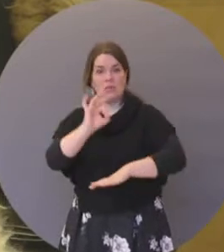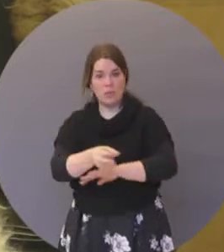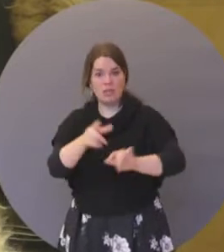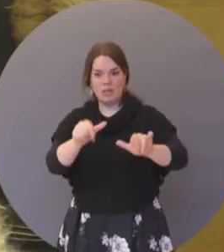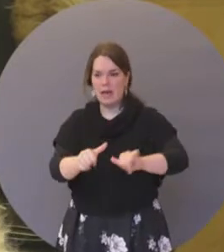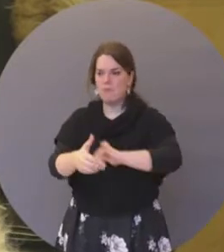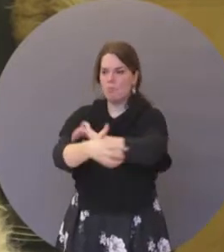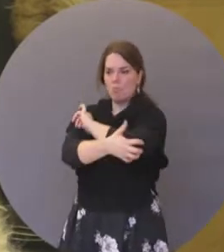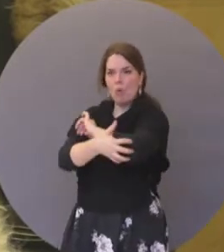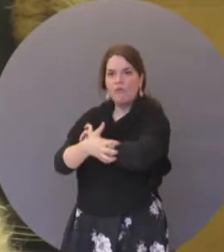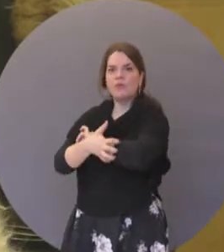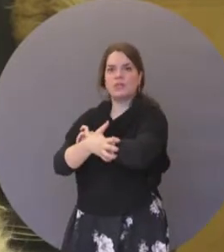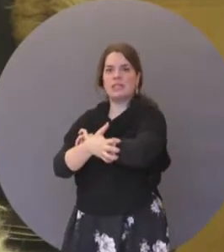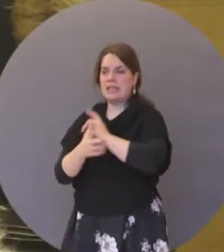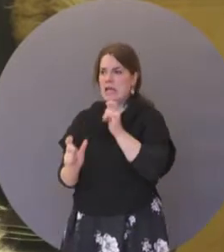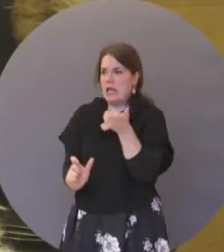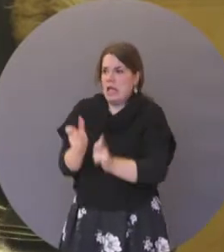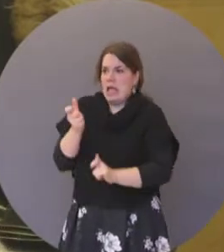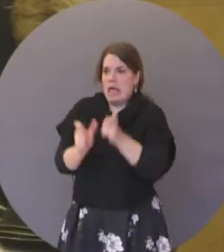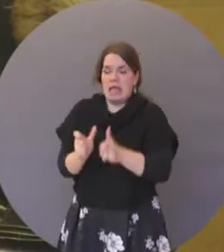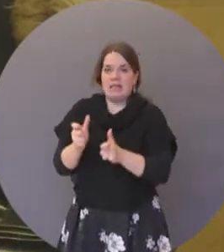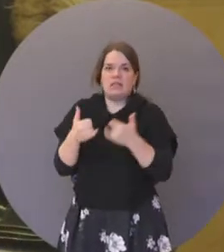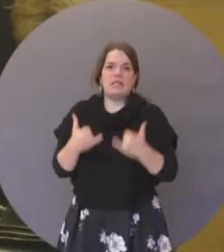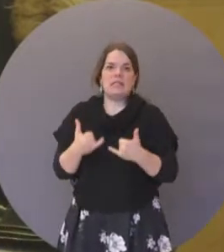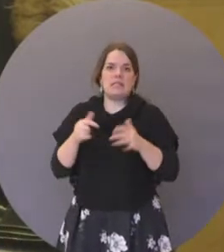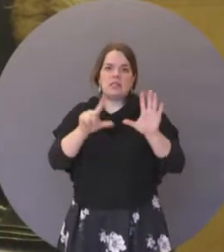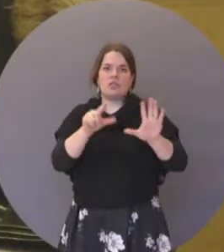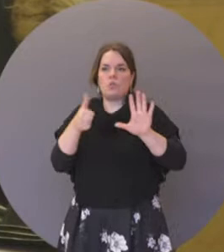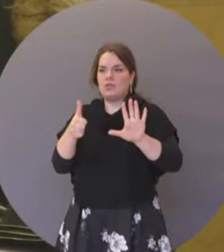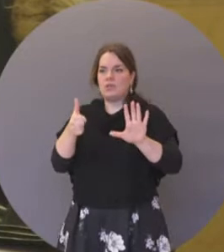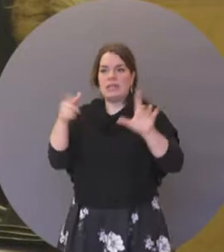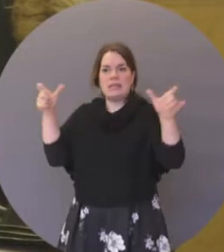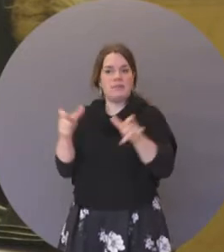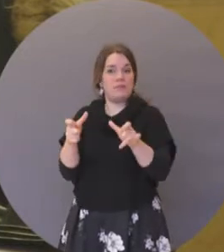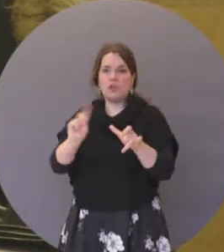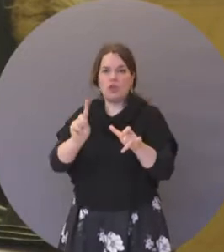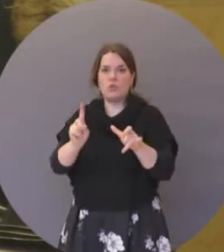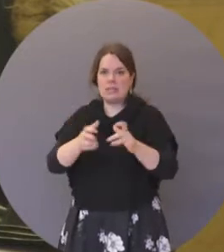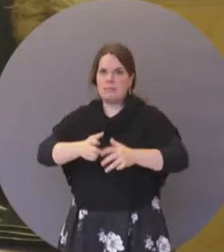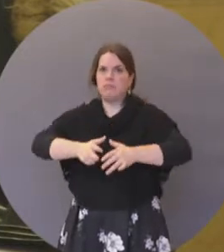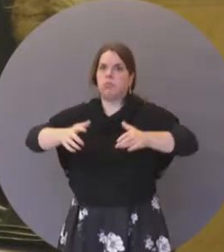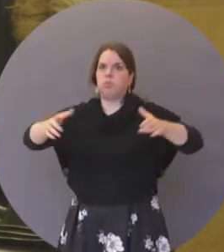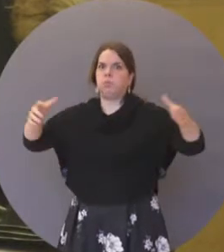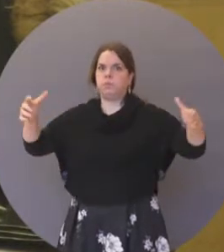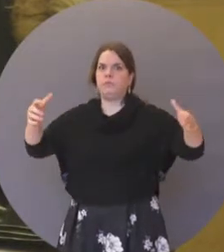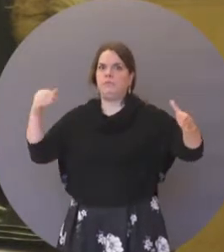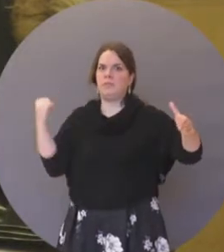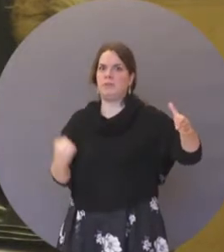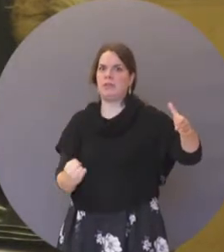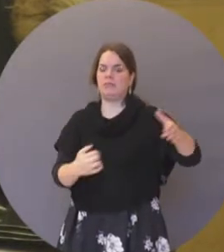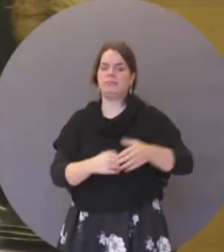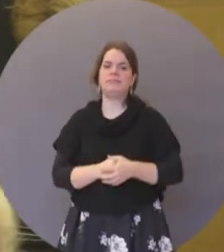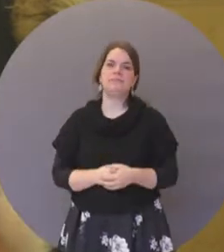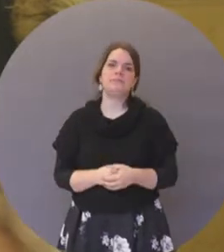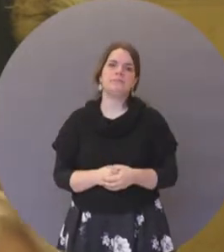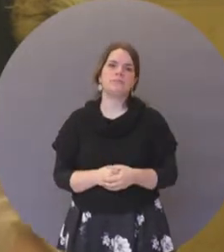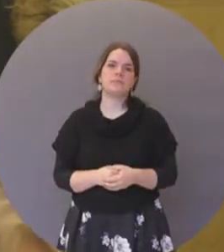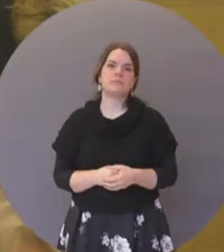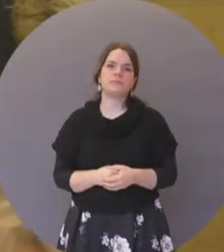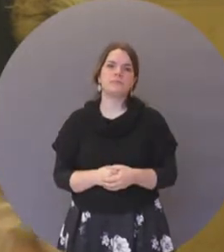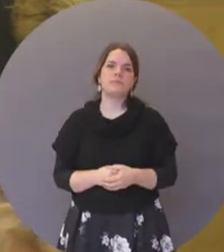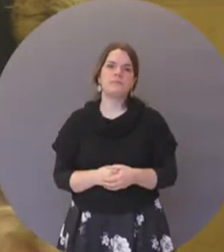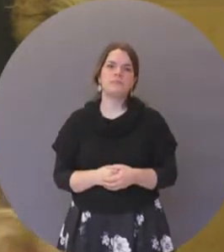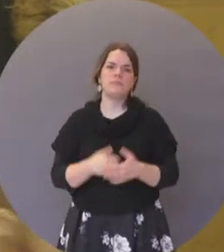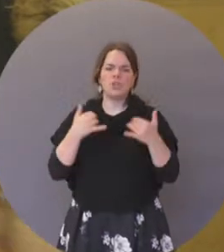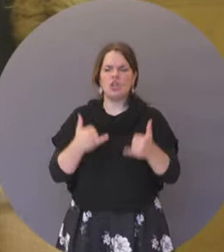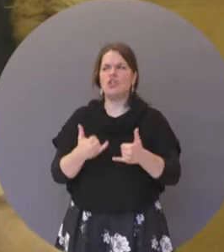ne recule pas en Seine-Maritime et les angles morts se multiplient j'avais longuement évoqué devant cette